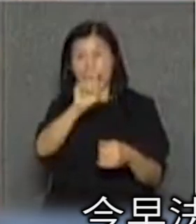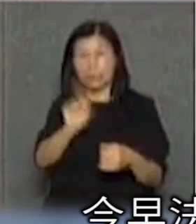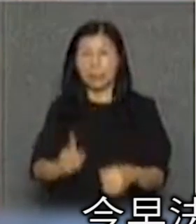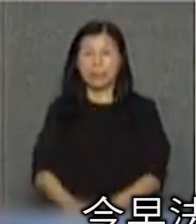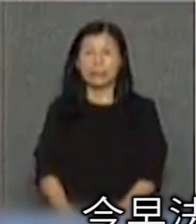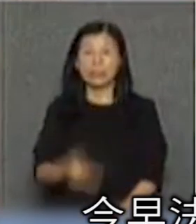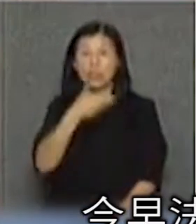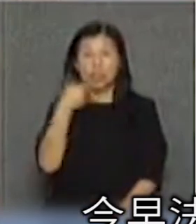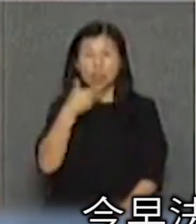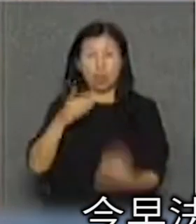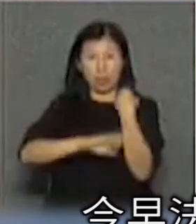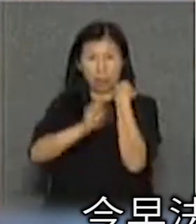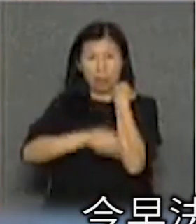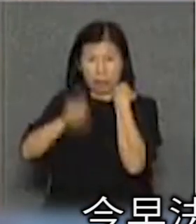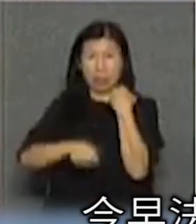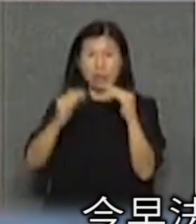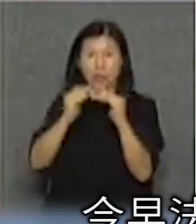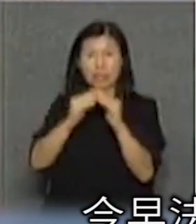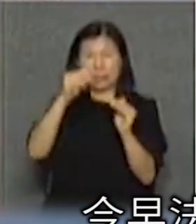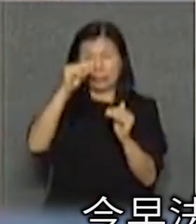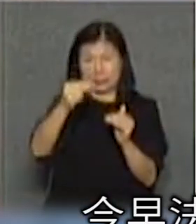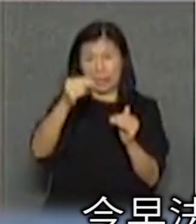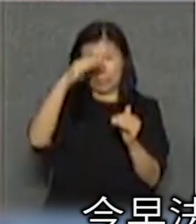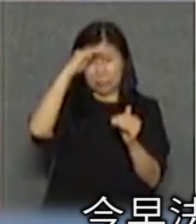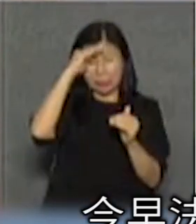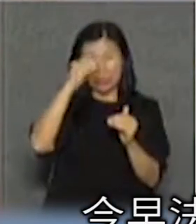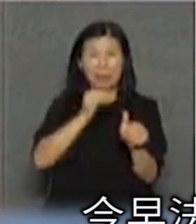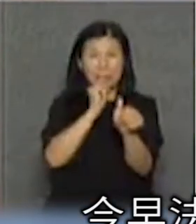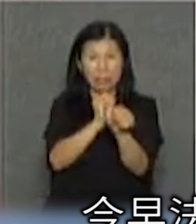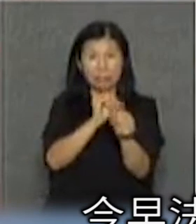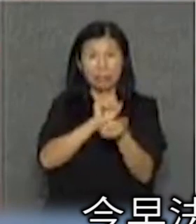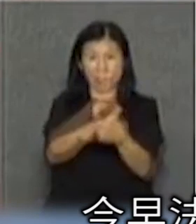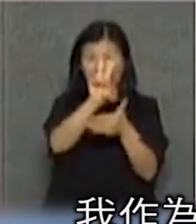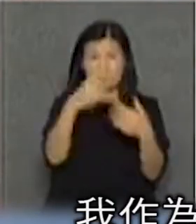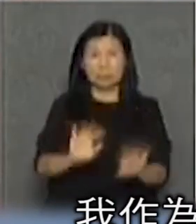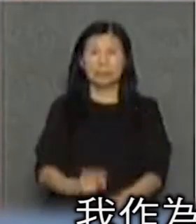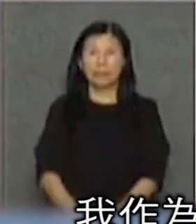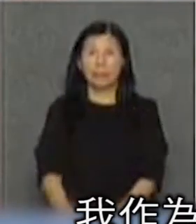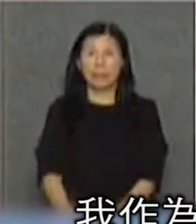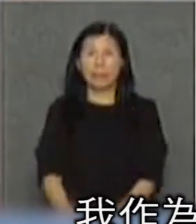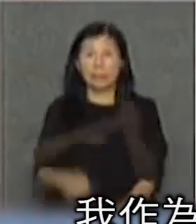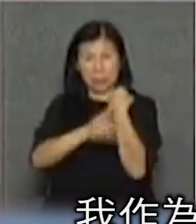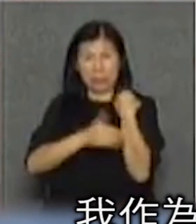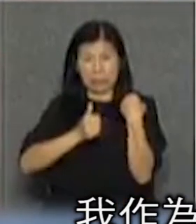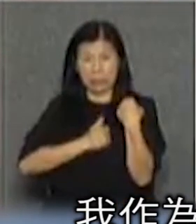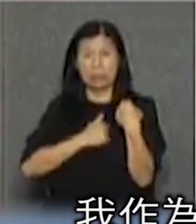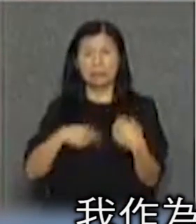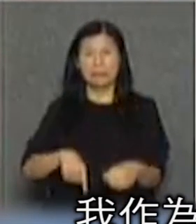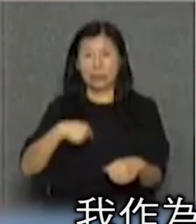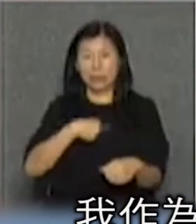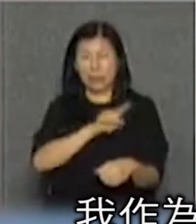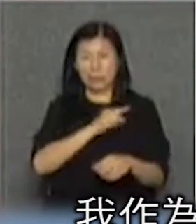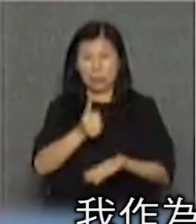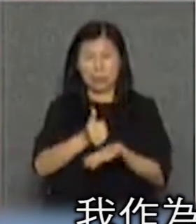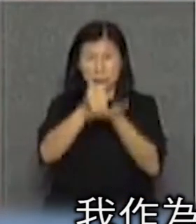今朝早法庭判咗七警案，判处嘅判刑系大概系两年。我作为一个律师，我要尊重法